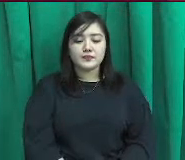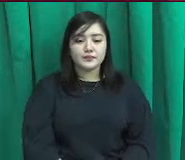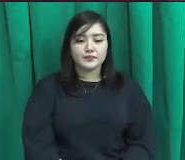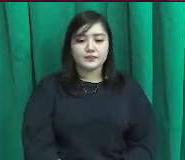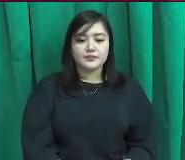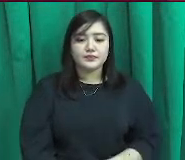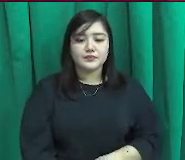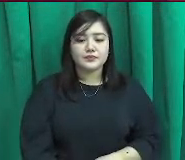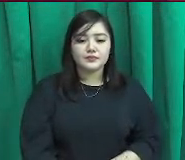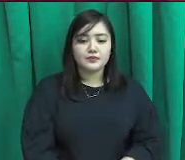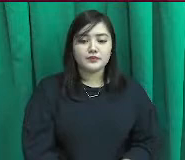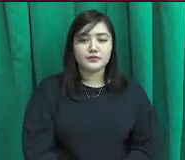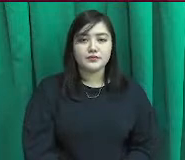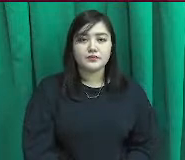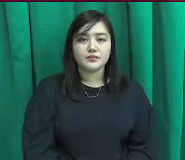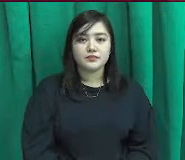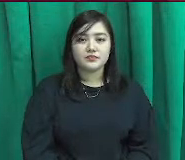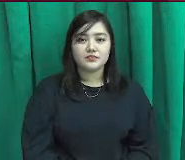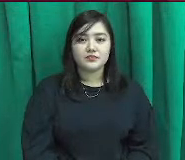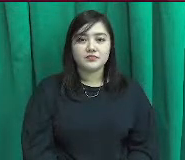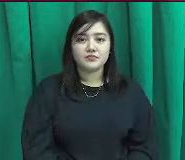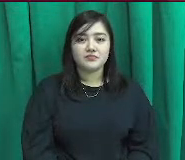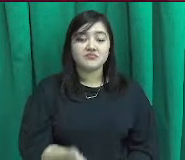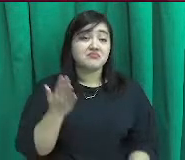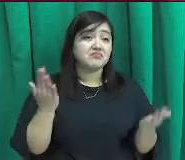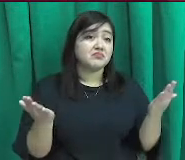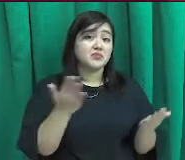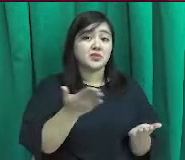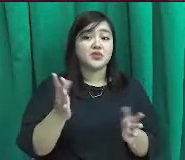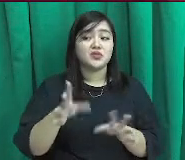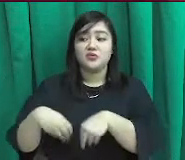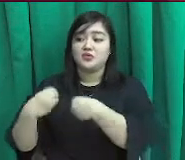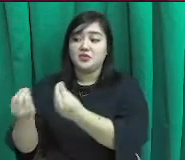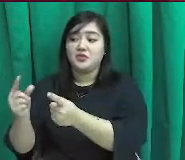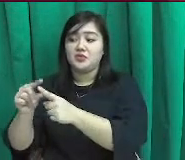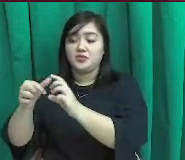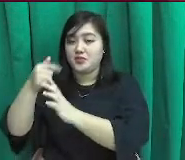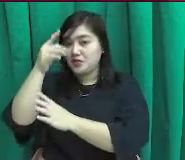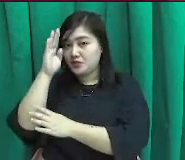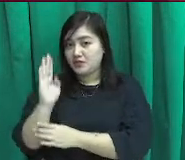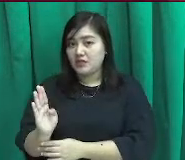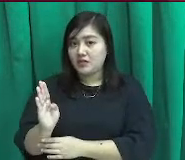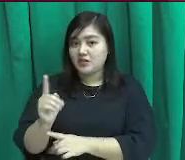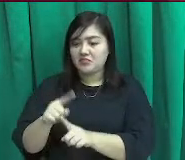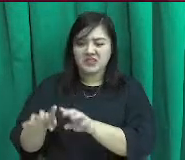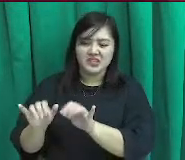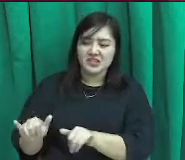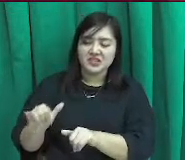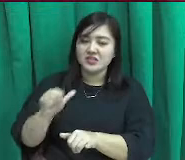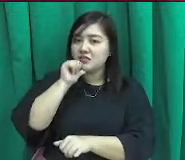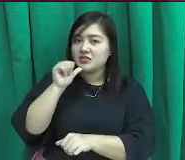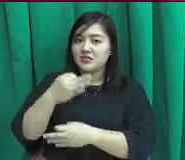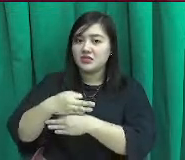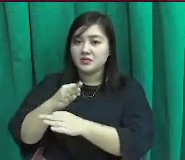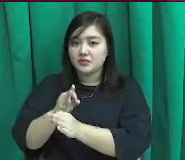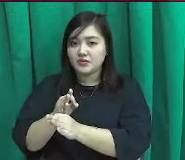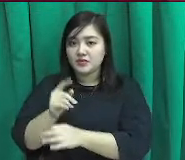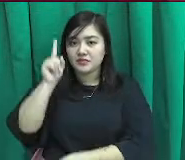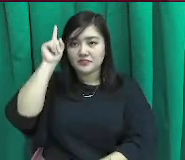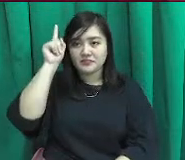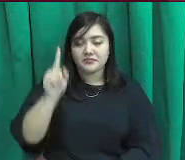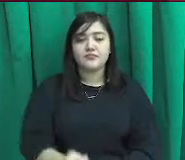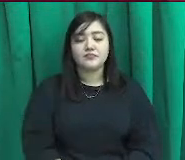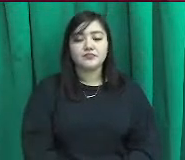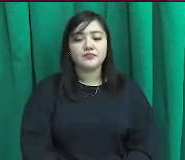ibinigay mo na yung salita ng Diyos and yet hindi pa rin masettle. Mm-hmm. So paano niyo po sa ganang inyo po, Sir Dennis, no, para matulungan din natin sa iba,